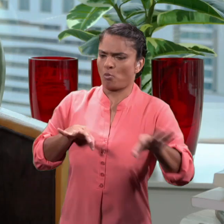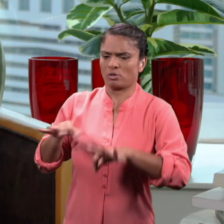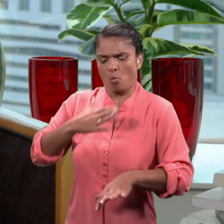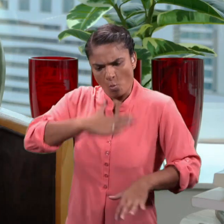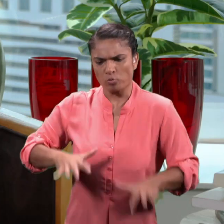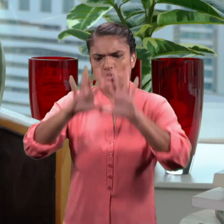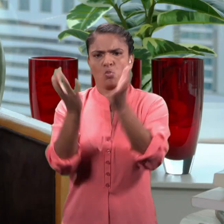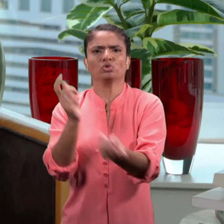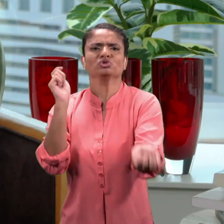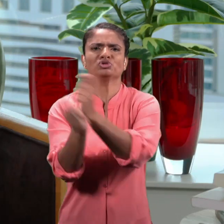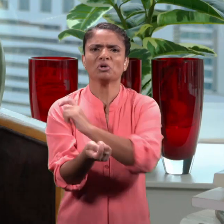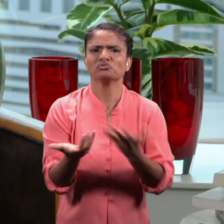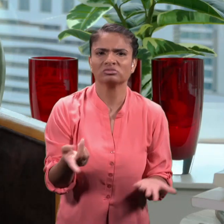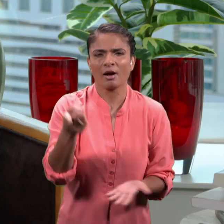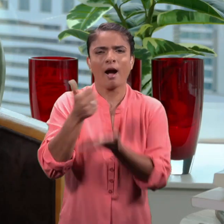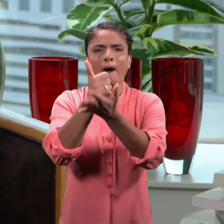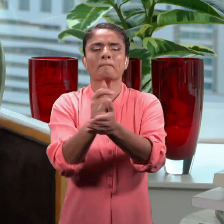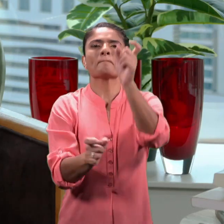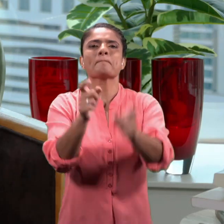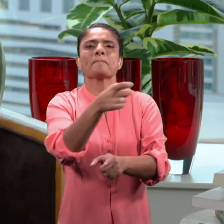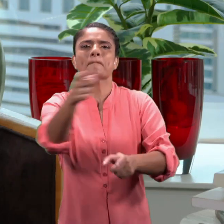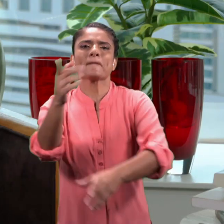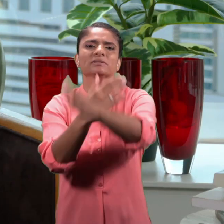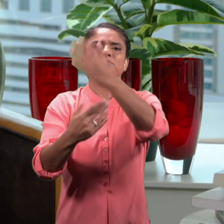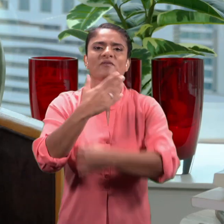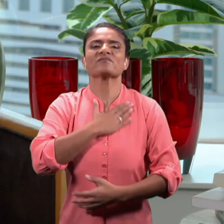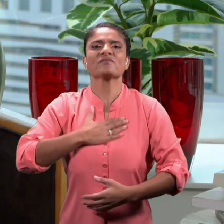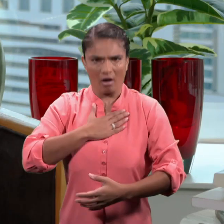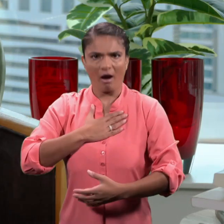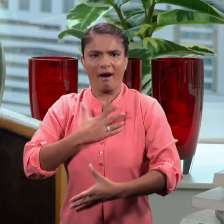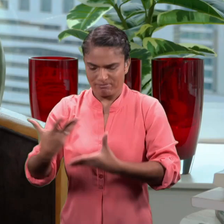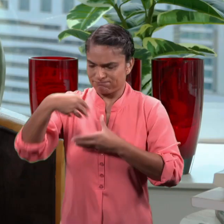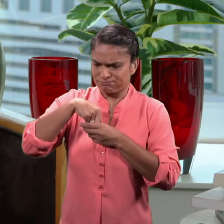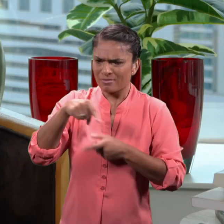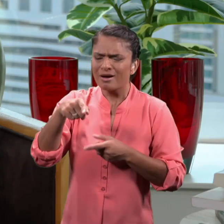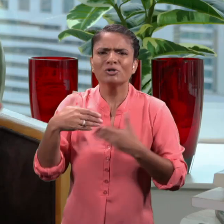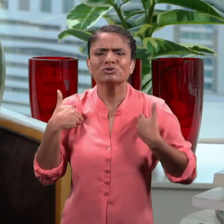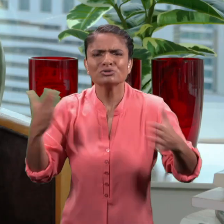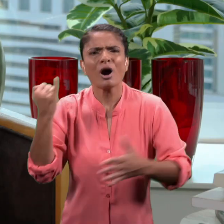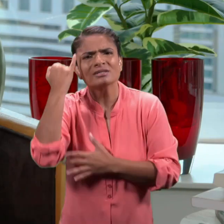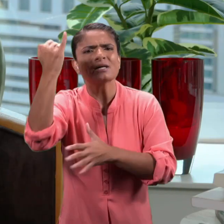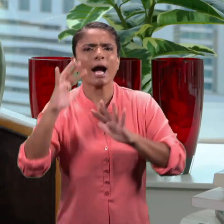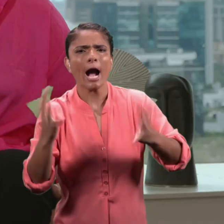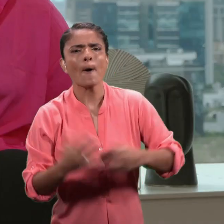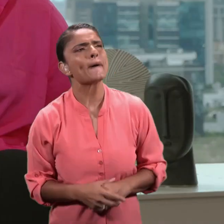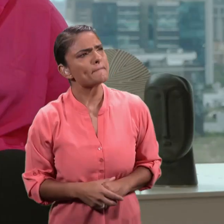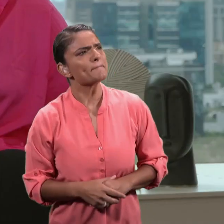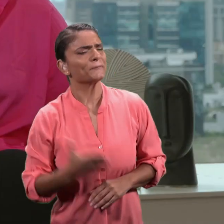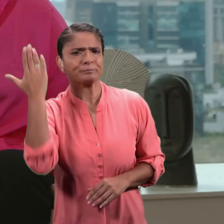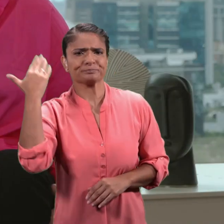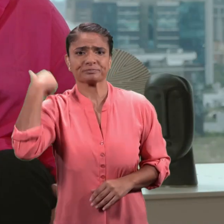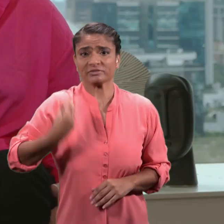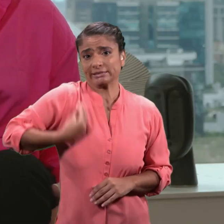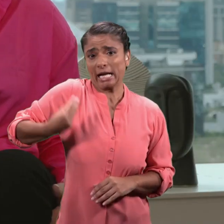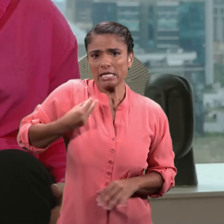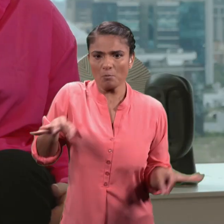modelwerk doen. Ek wil 'n verskil maak in die wêreld. Ek wil ander mense help met gestremdhede sodat hulle ook voel dat hulle mooi is." Waar het hierdie alles vir jou begin? So ek was